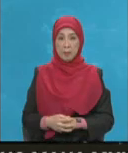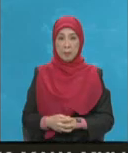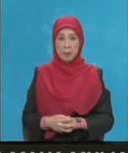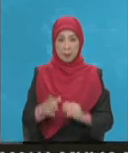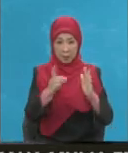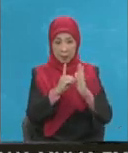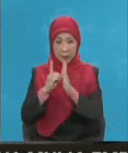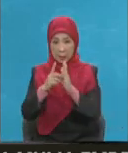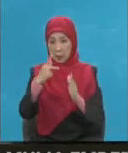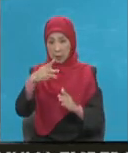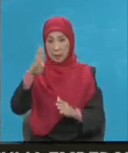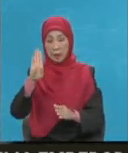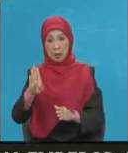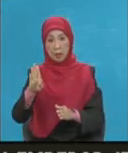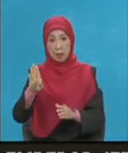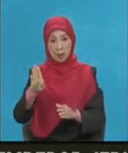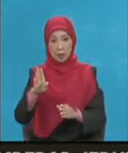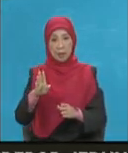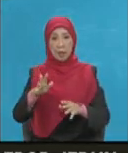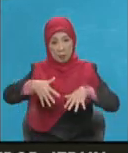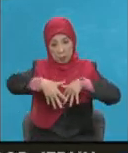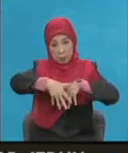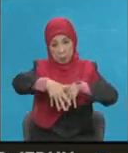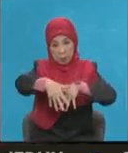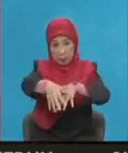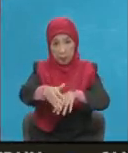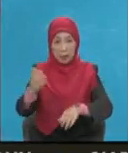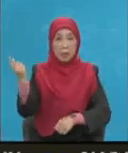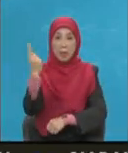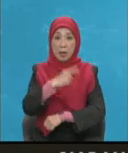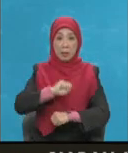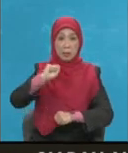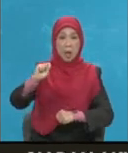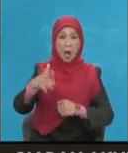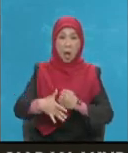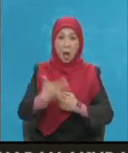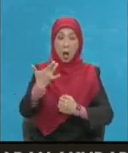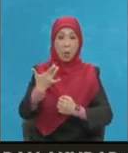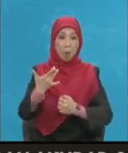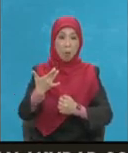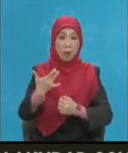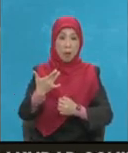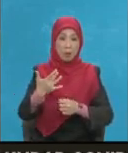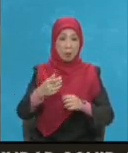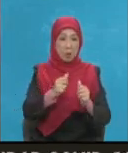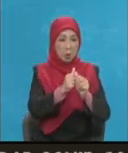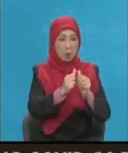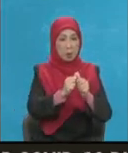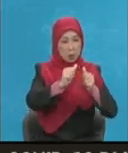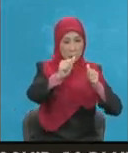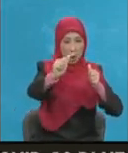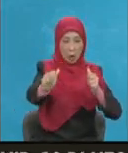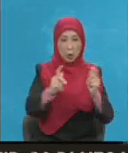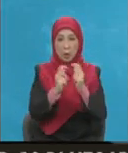Di daerah Blight, para peserta upacara perbarisan sambutan Hari Kebangsaan bertolak lebih awal memandangkan jarak yang jauh dari